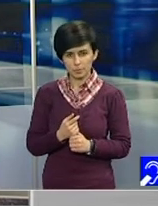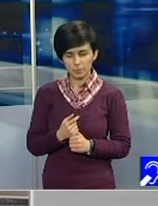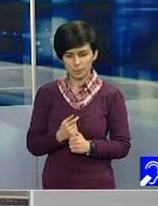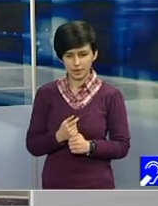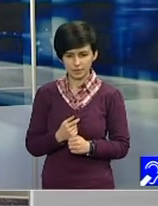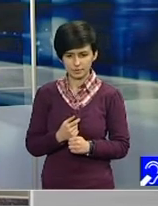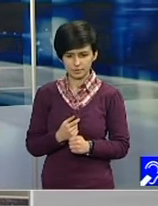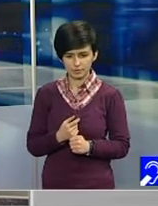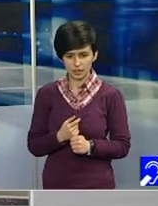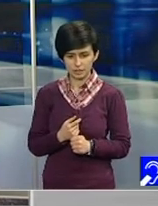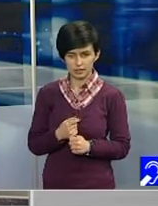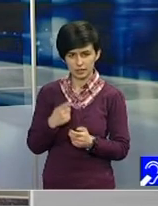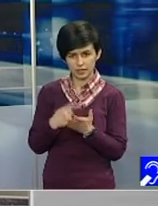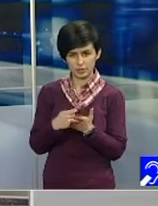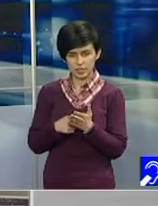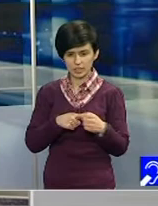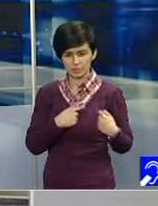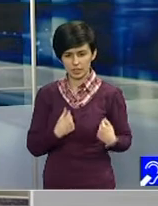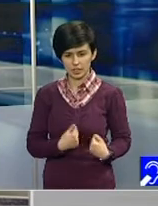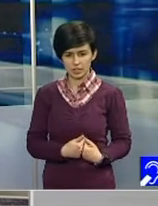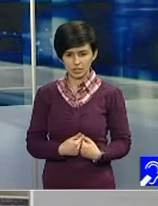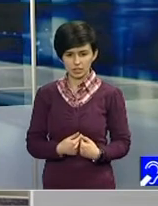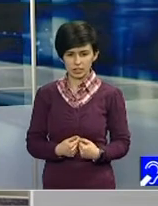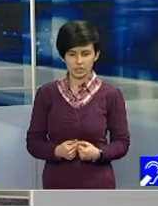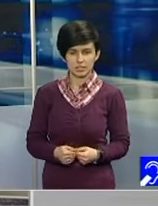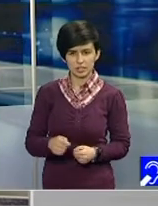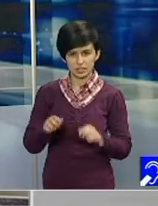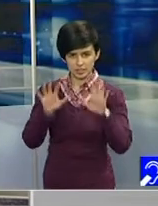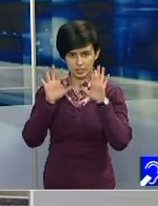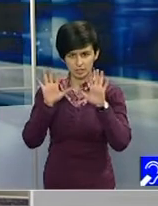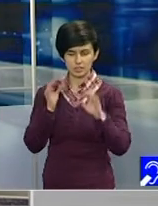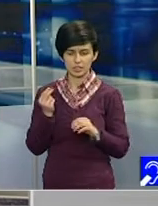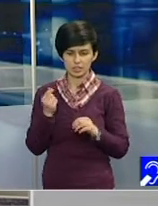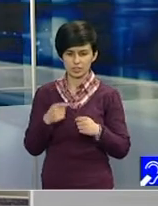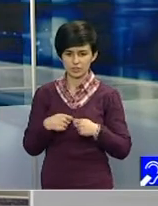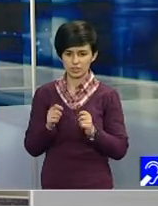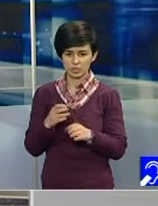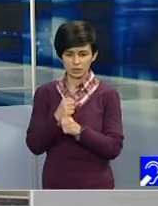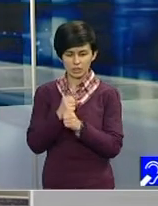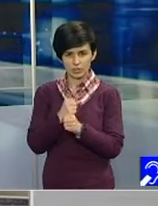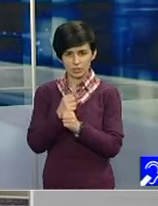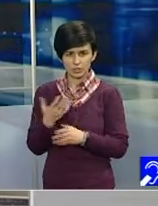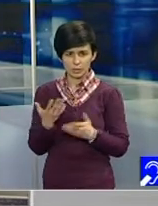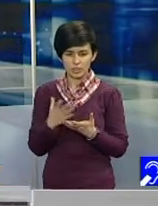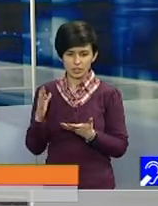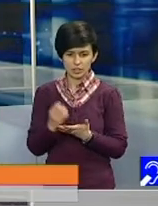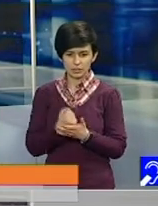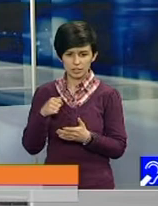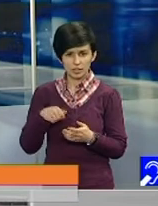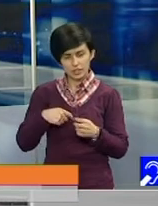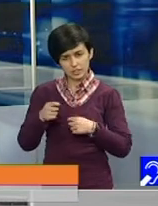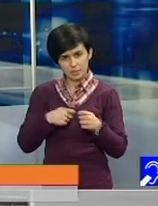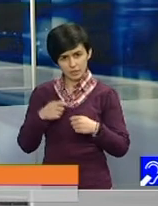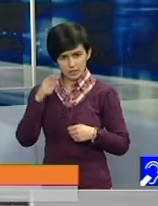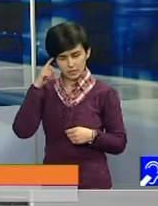așa achiziționată prin donația de simbolică de 10 lei, iar noi toate fondurile care le obținem din această campanie de conștientizare